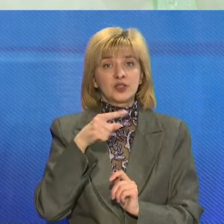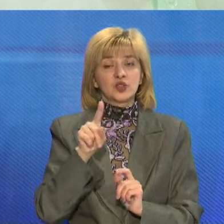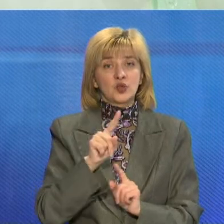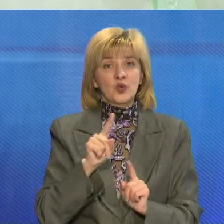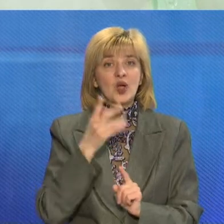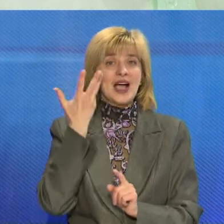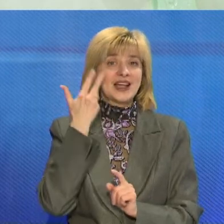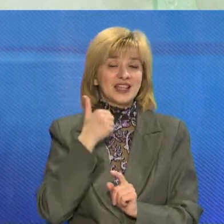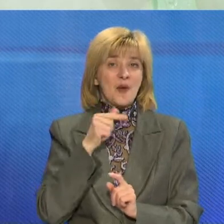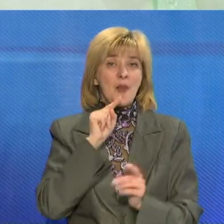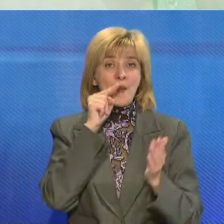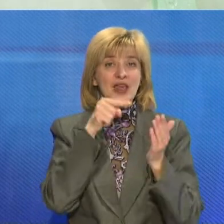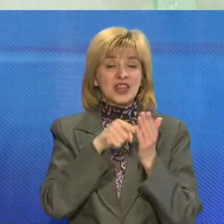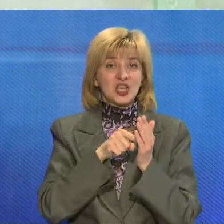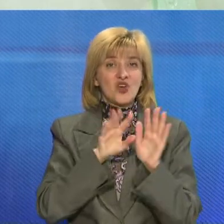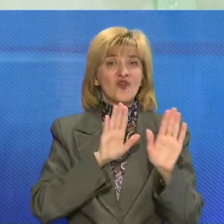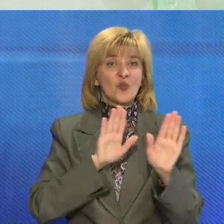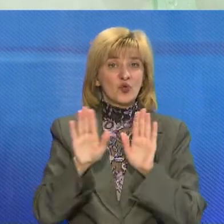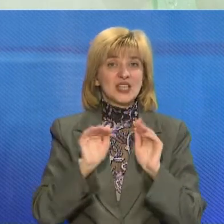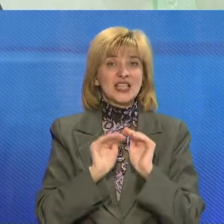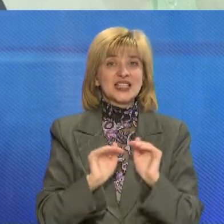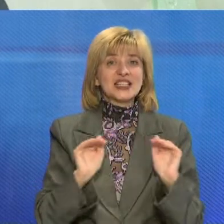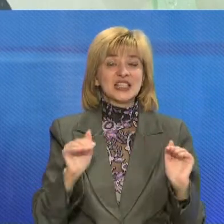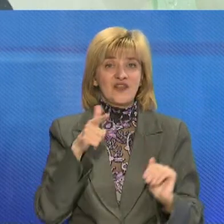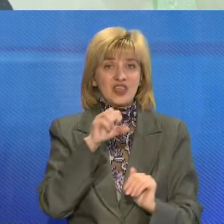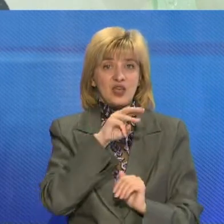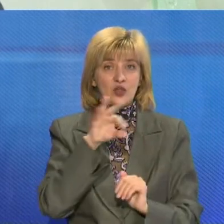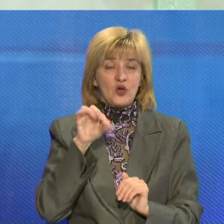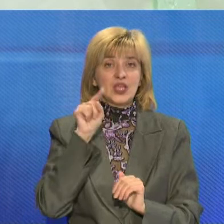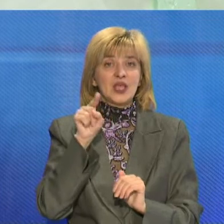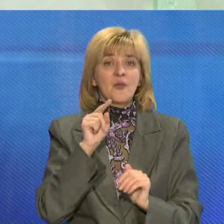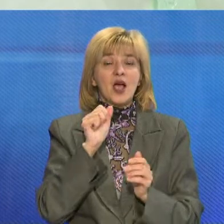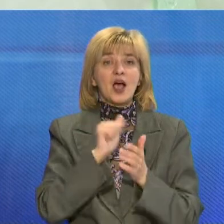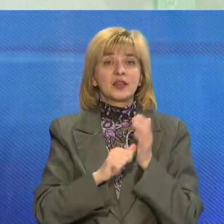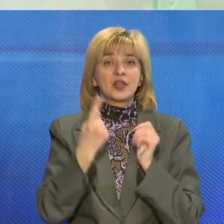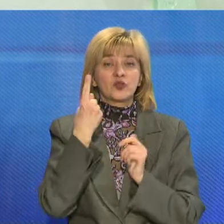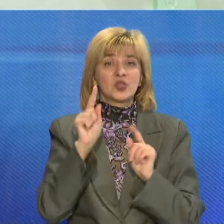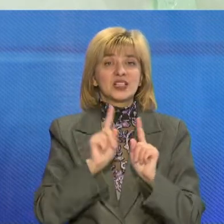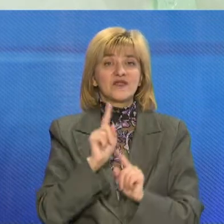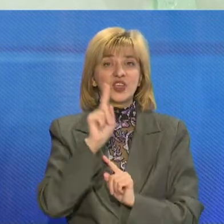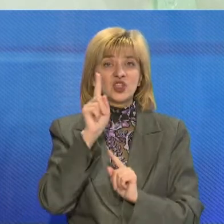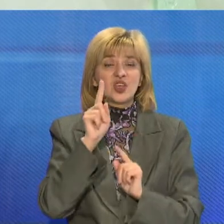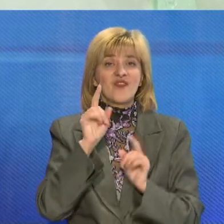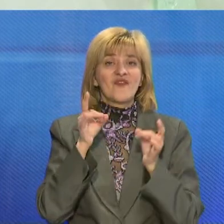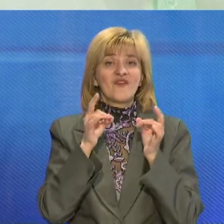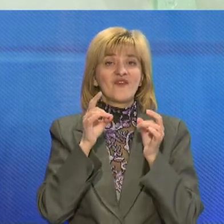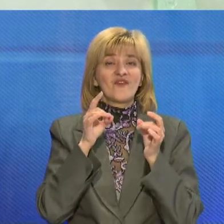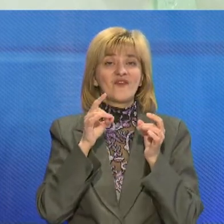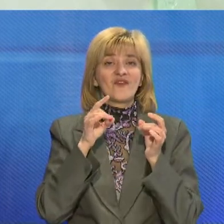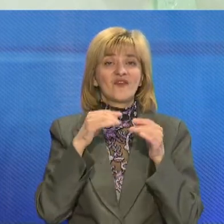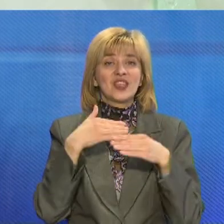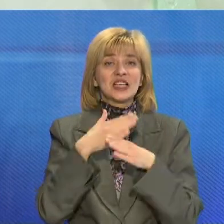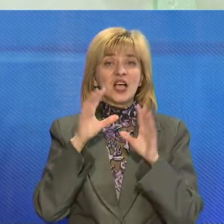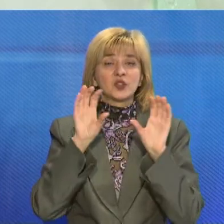когда... попадаешь в музей детского гетто, и там от одной свечи в осколках зеркал отражается столько